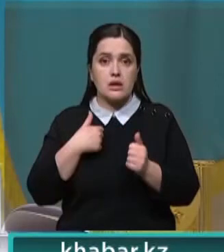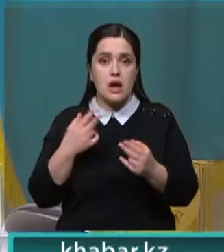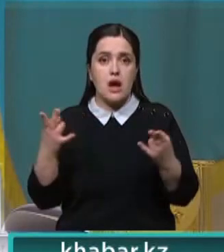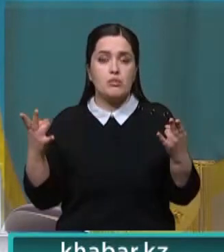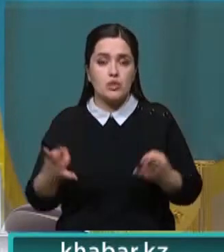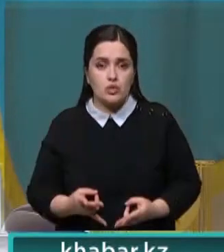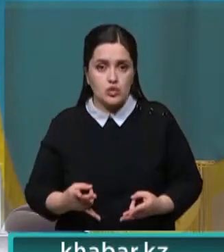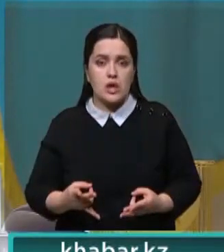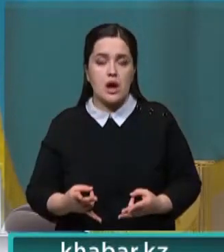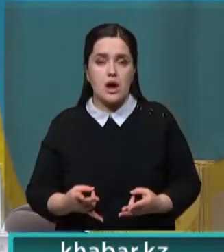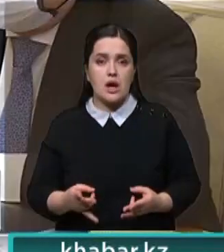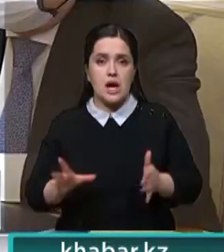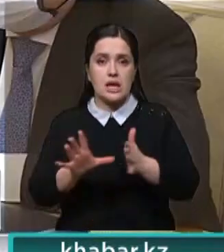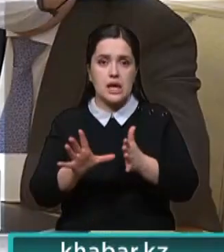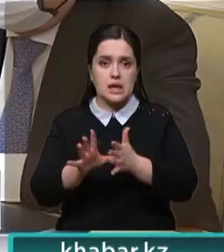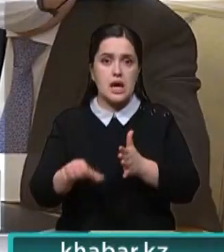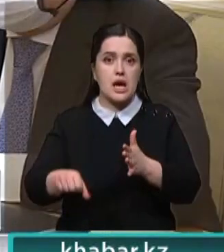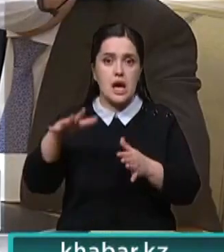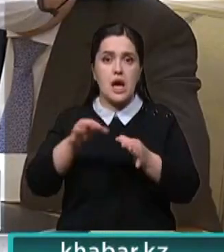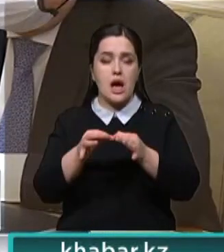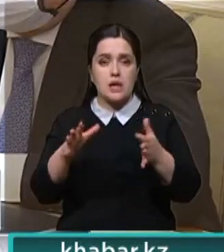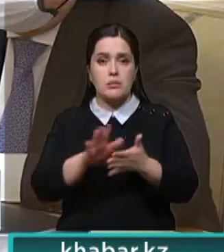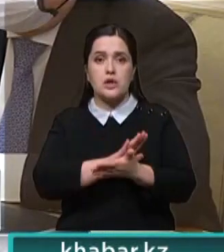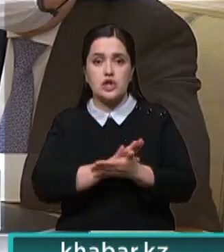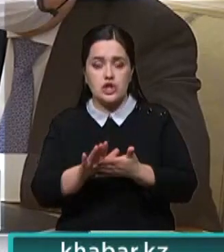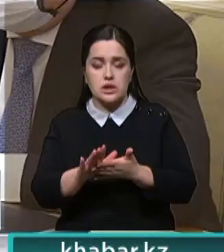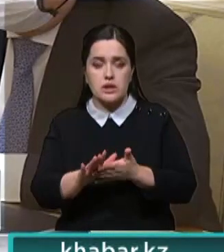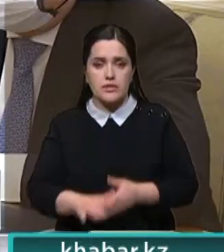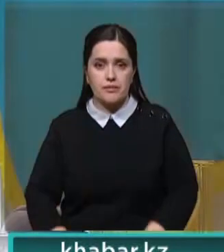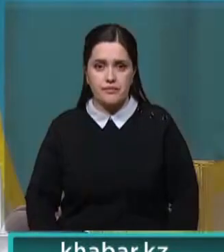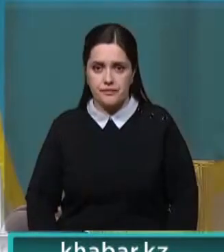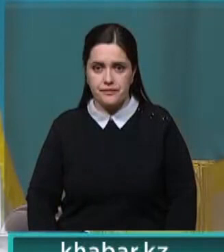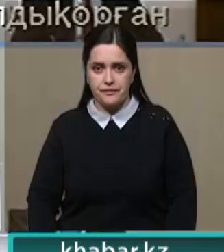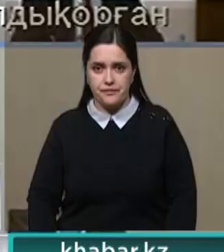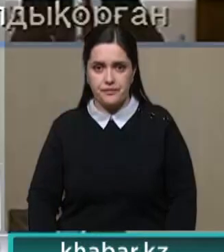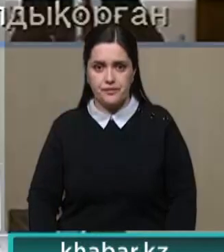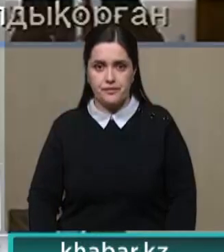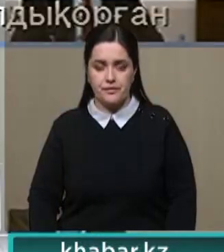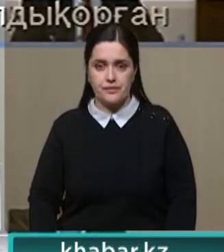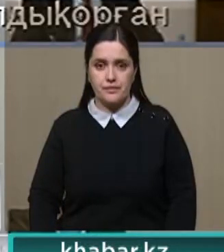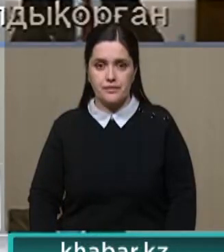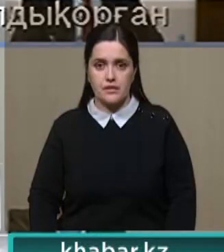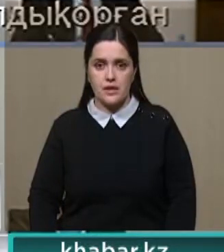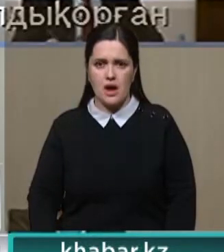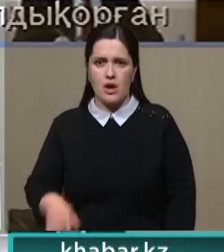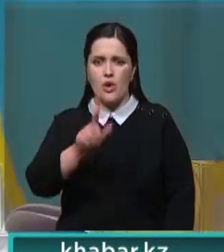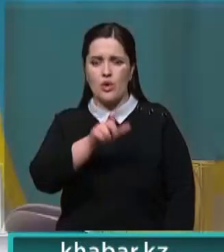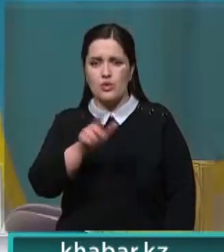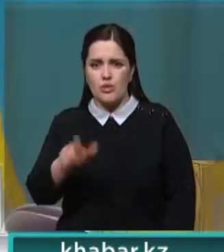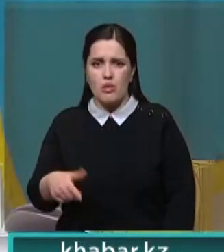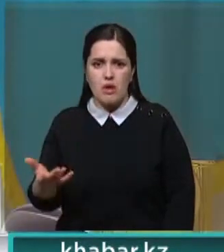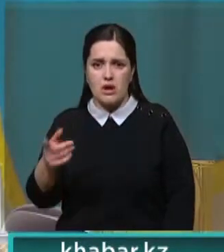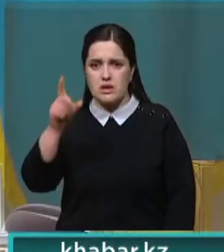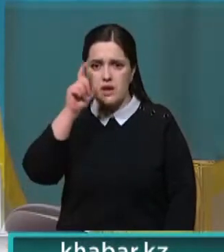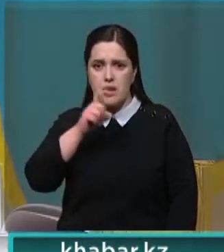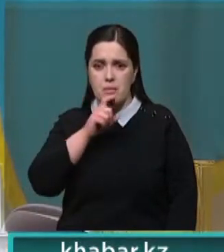нужна электроэнергия, причем атомная, чистая электроэнергия. Нельзя идти на поводу у популистов, которые не